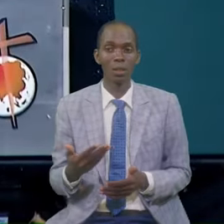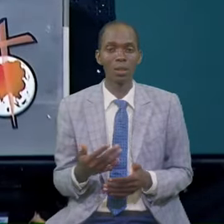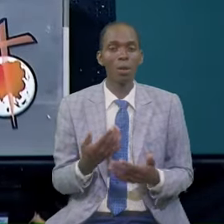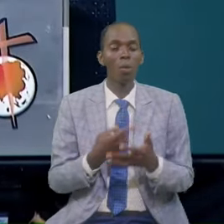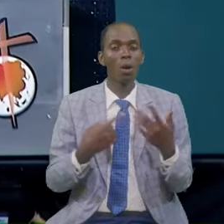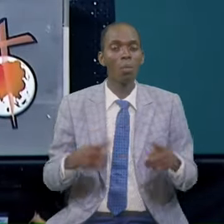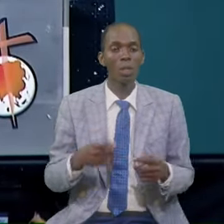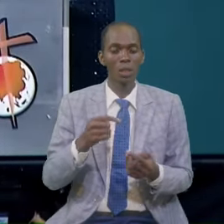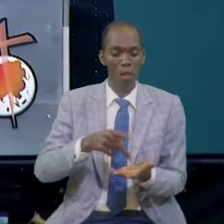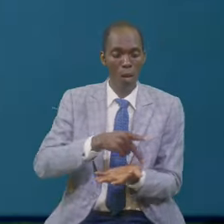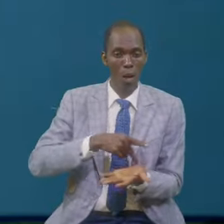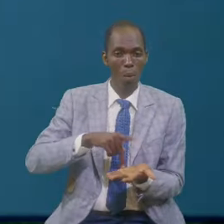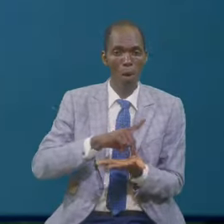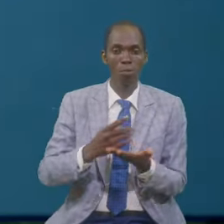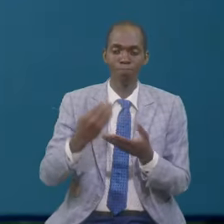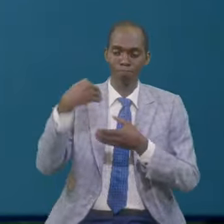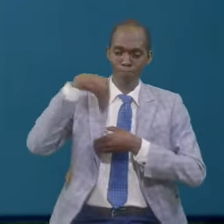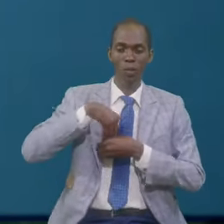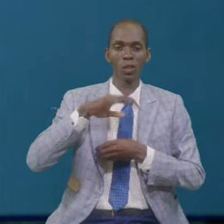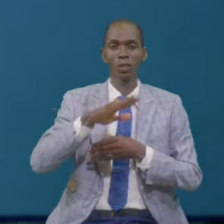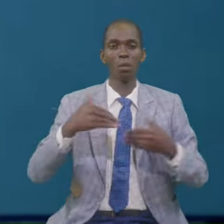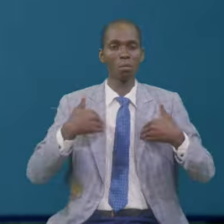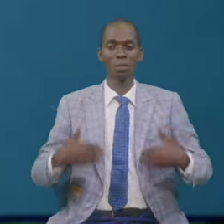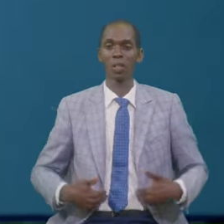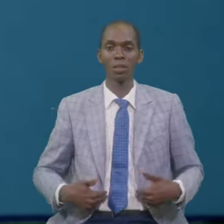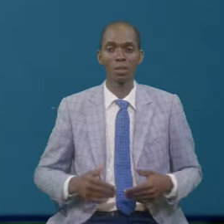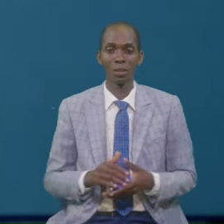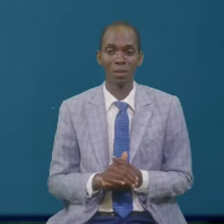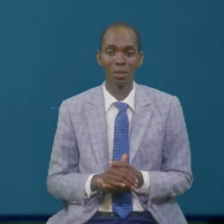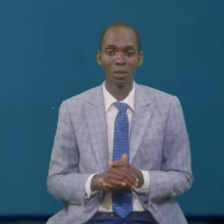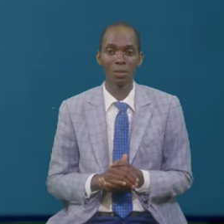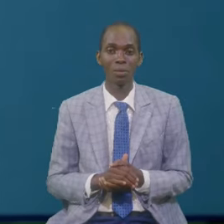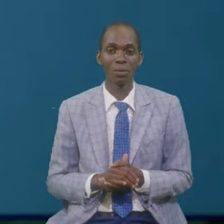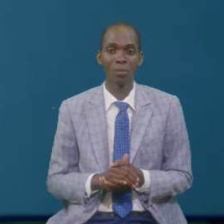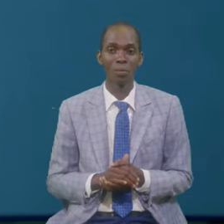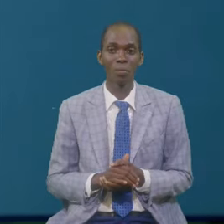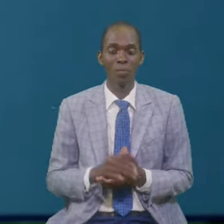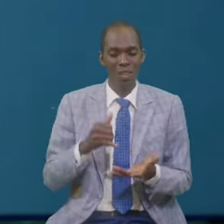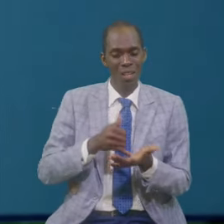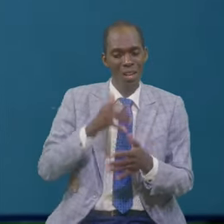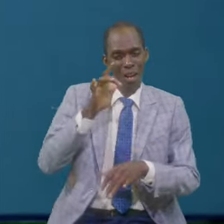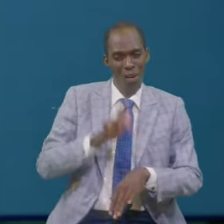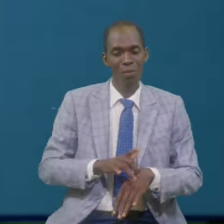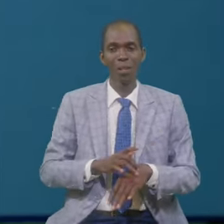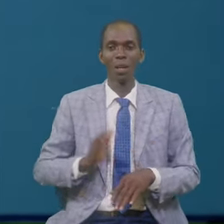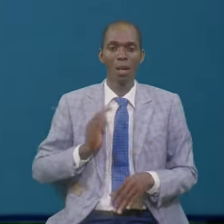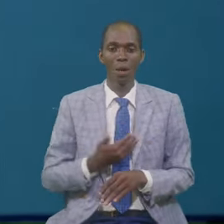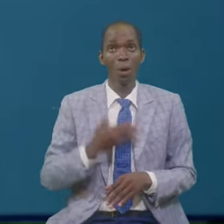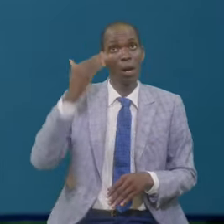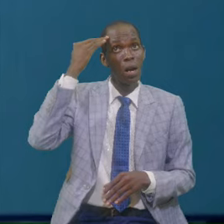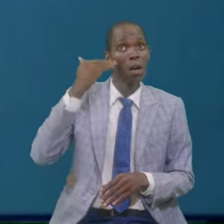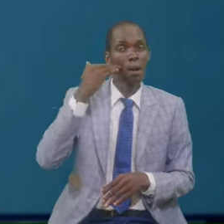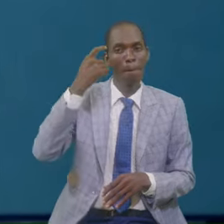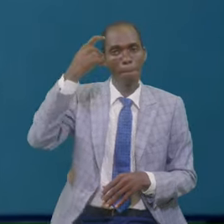our system. ఇక వెంటనే ఆ విషం మన జీర్ణ వ్యవస్థలోకి వెళ్ళిపోతుంది. It affects our head and mind, our reasoning. అది మన